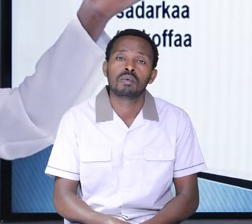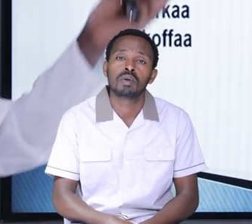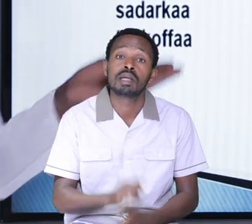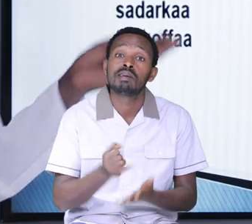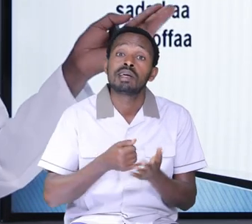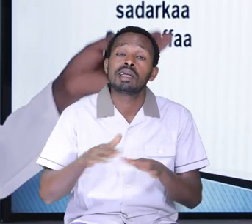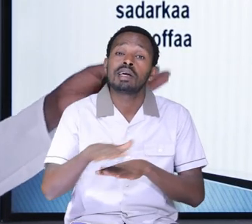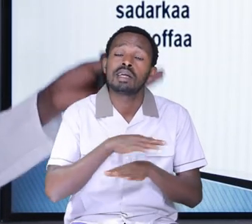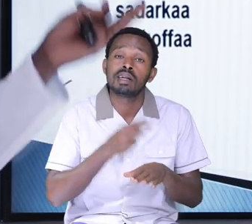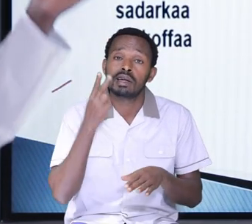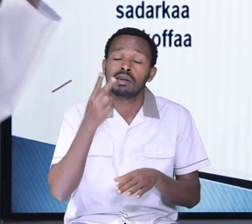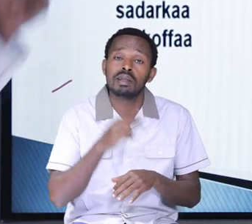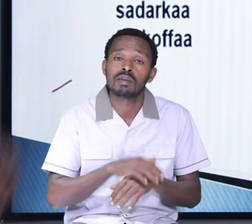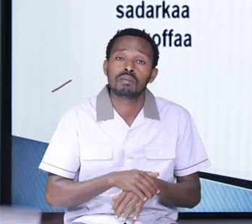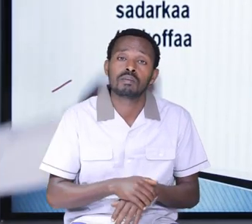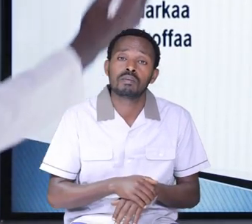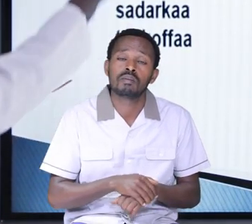Fakkii kana gubbaarraa gaafa ilaaltan